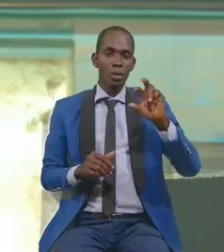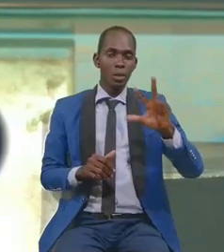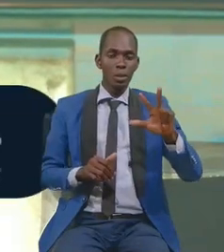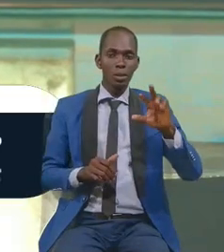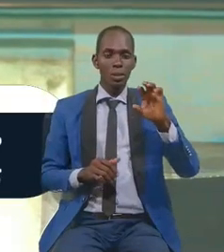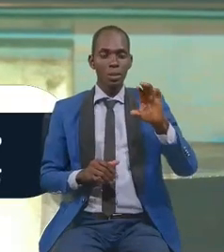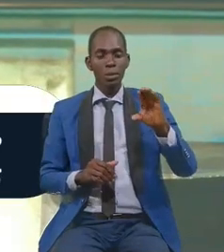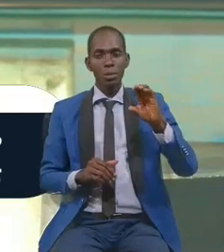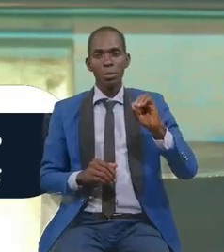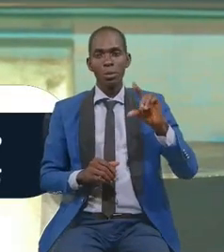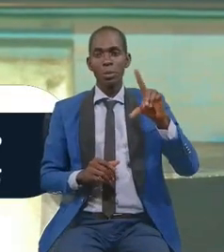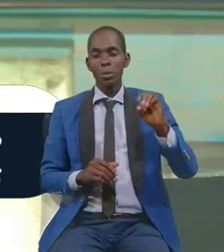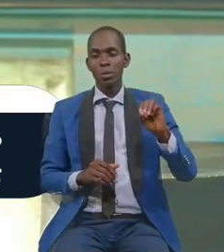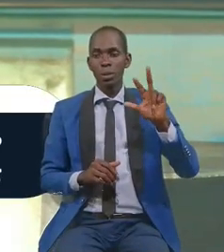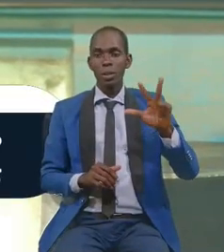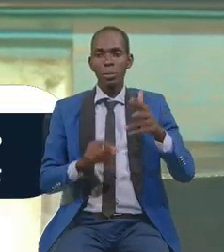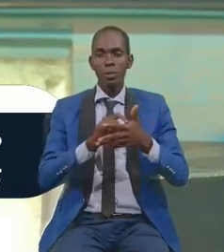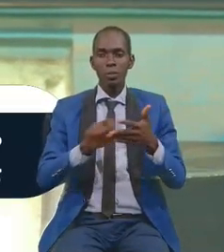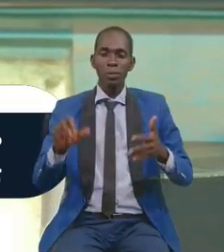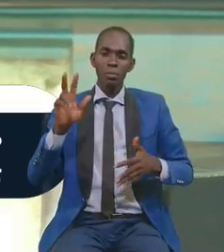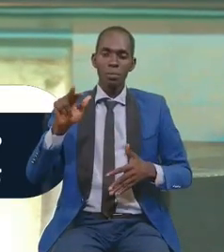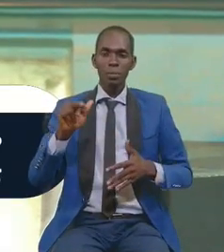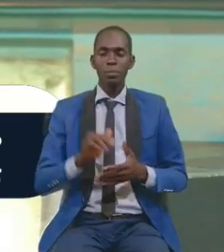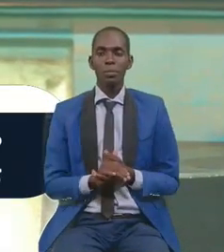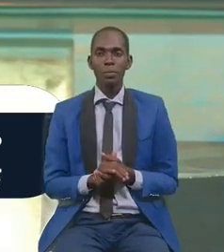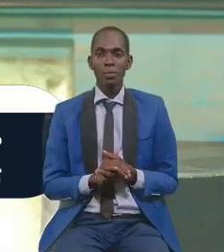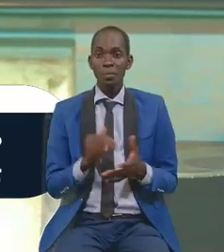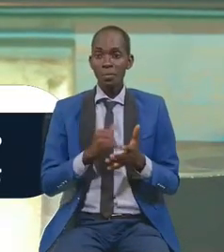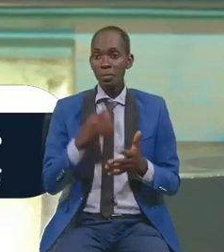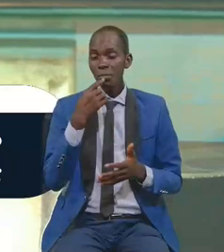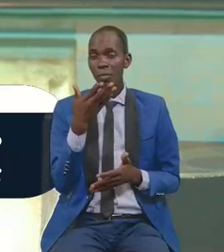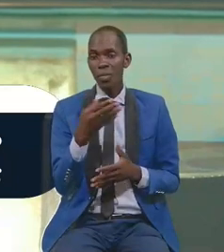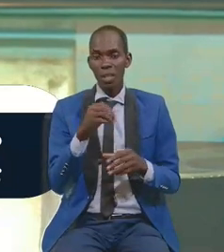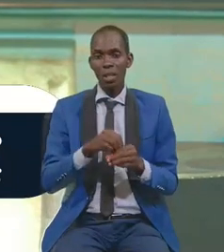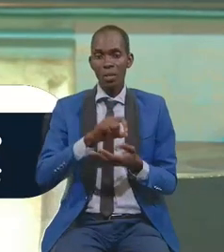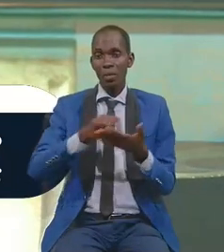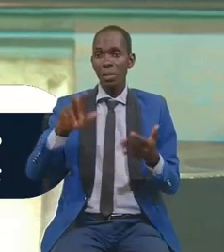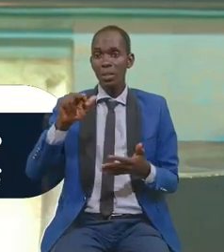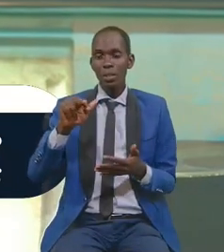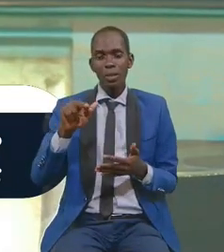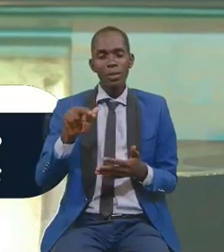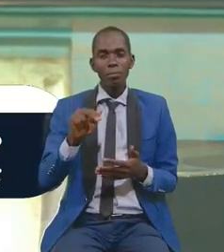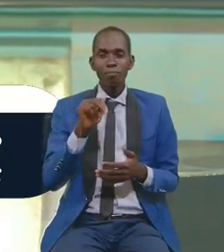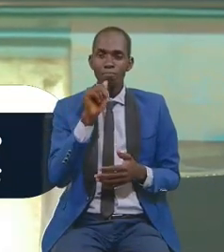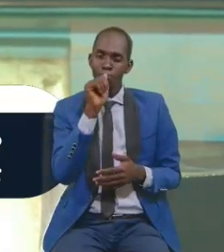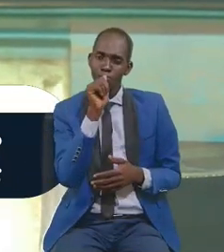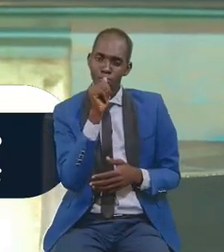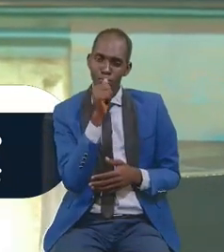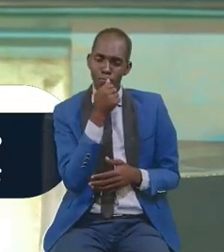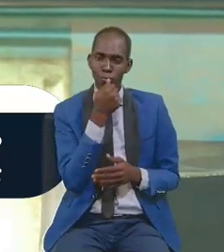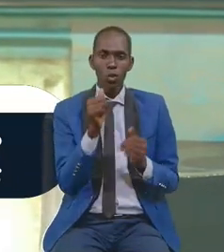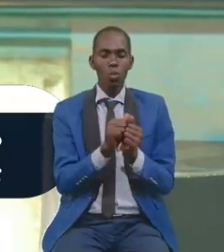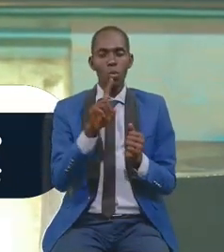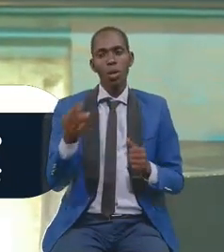Colossiens 3, nous lisons le verset 13. 13 dit, supportez-vous les uns les autres.